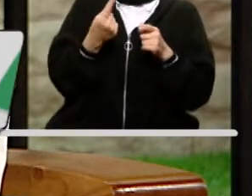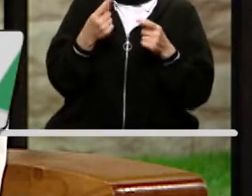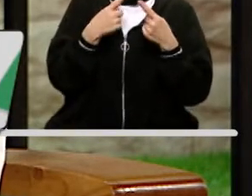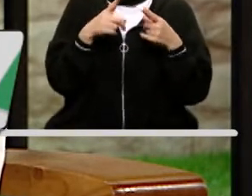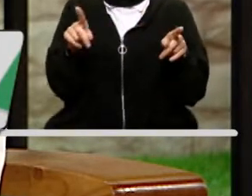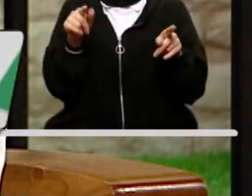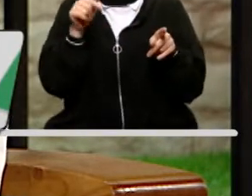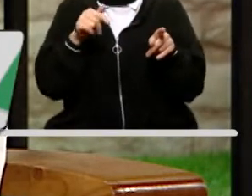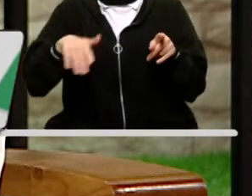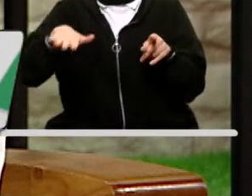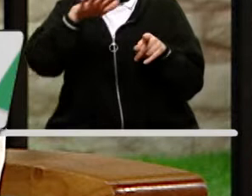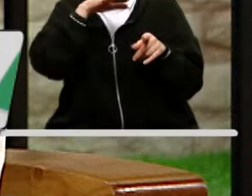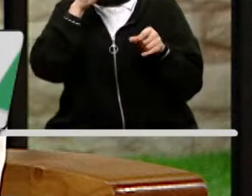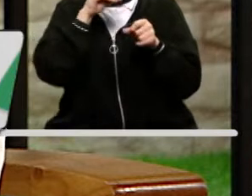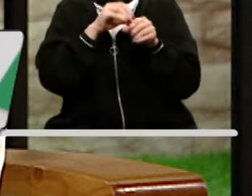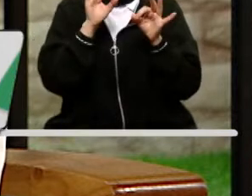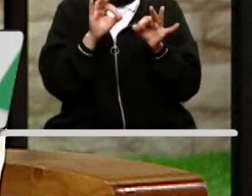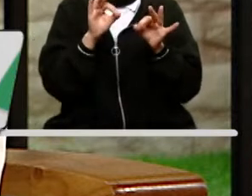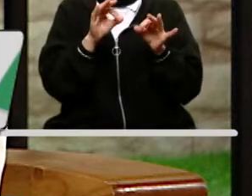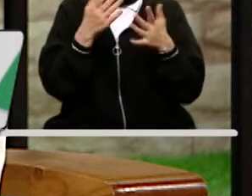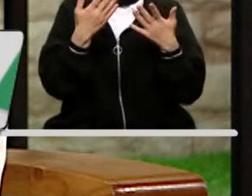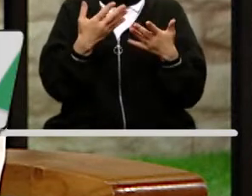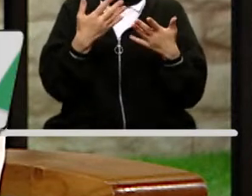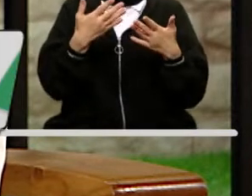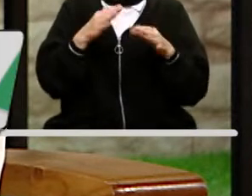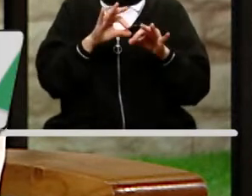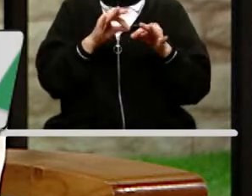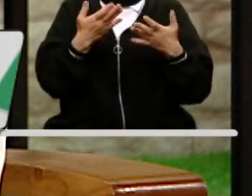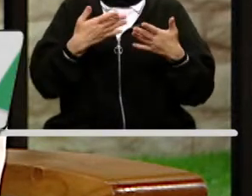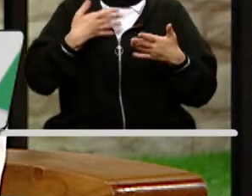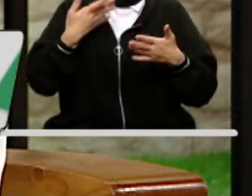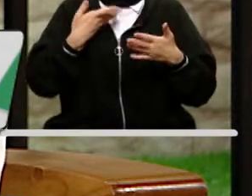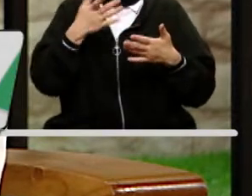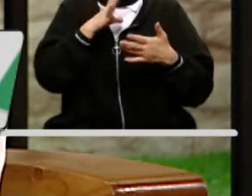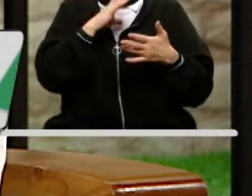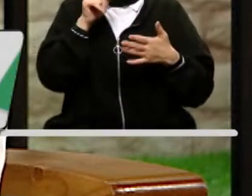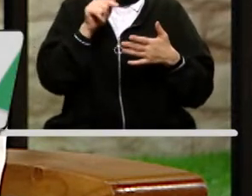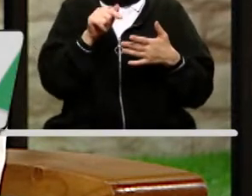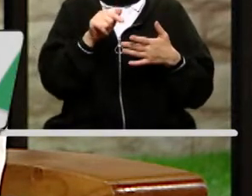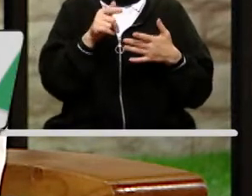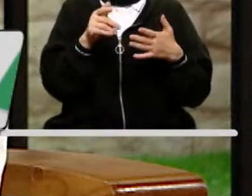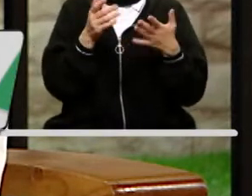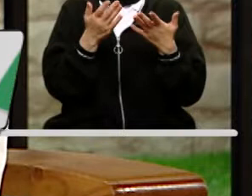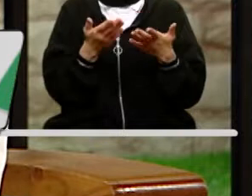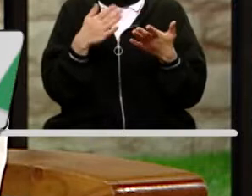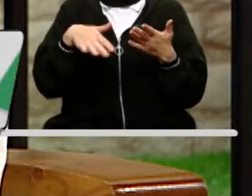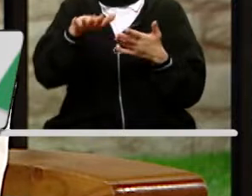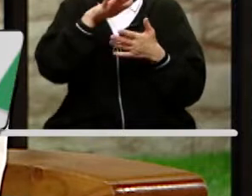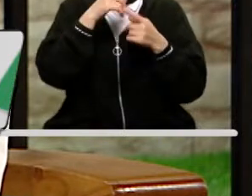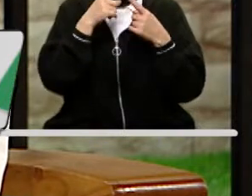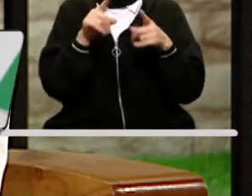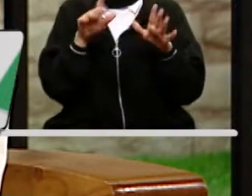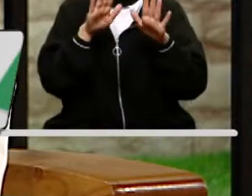ilgi alanlarımız, genetik yapımız, hani merak duygumuzla çok ilgili. Ama meraksız doğan hiçbir